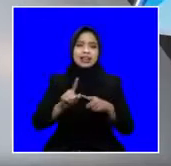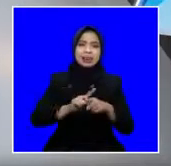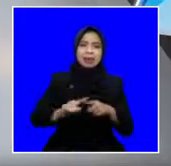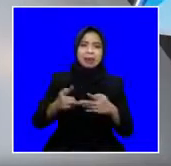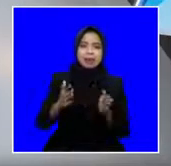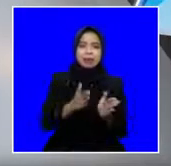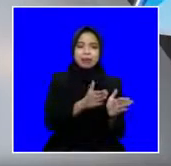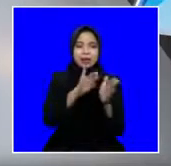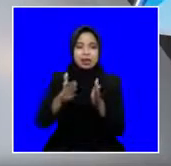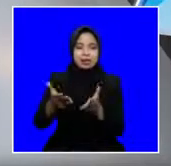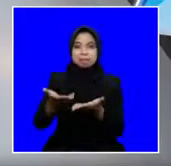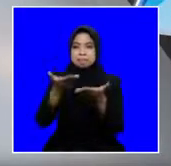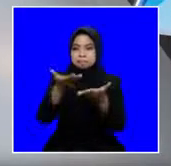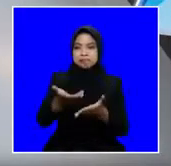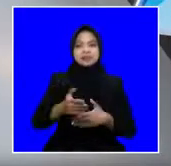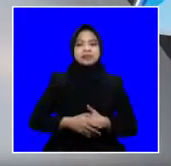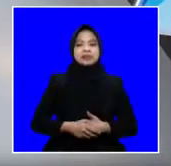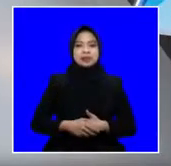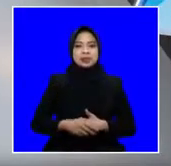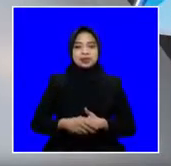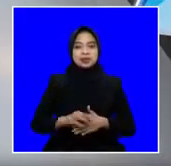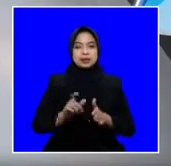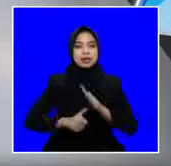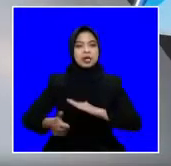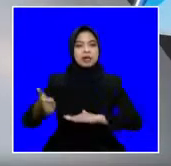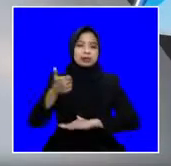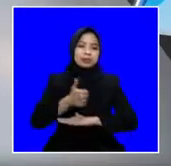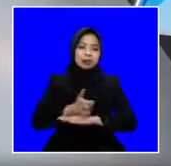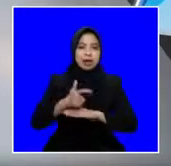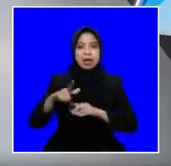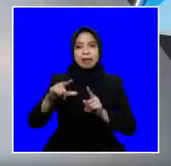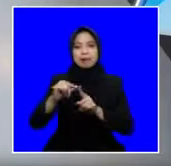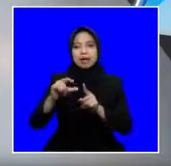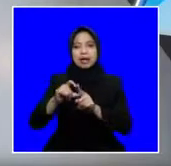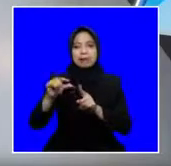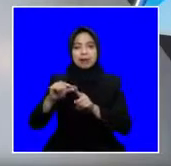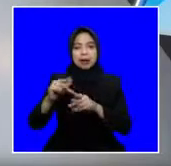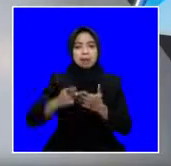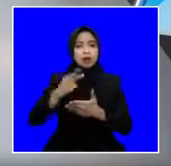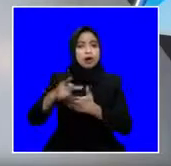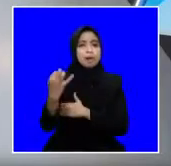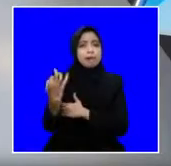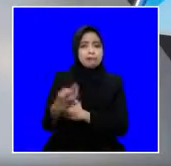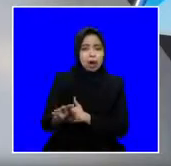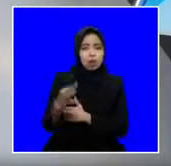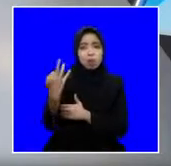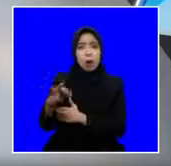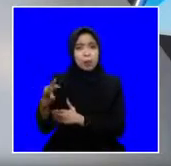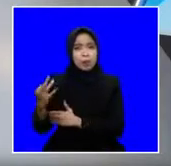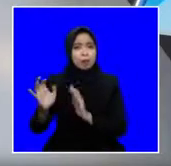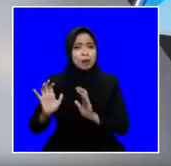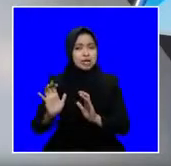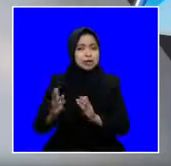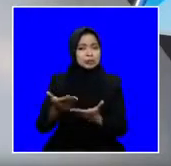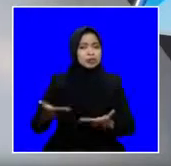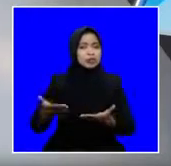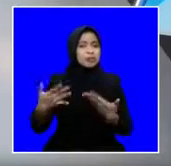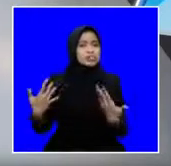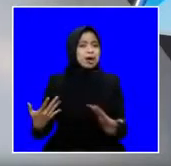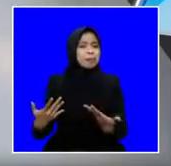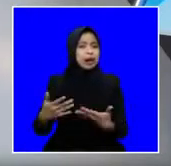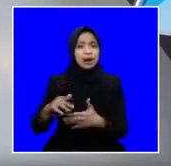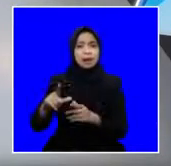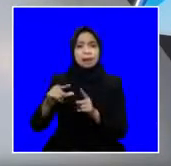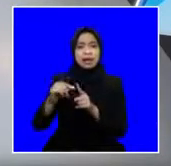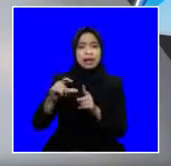pertanyaan selanjutnya kembali ditujukan kepada Dirut LPDP. Nah, dengan adanya peluncuran program-program baru ini, apa yang terjadi nih Pak Andin dengan